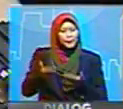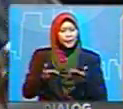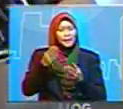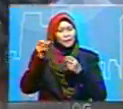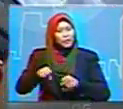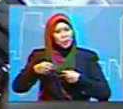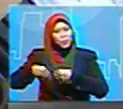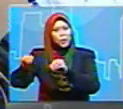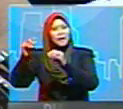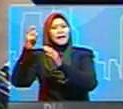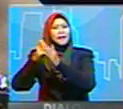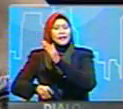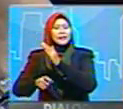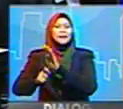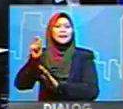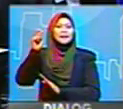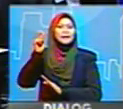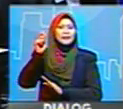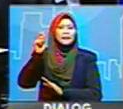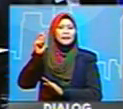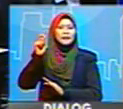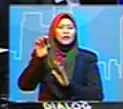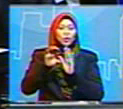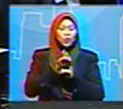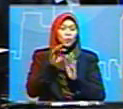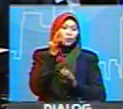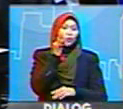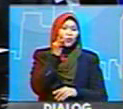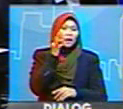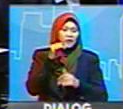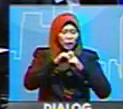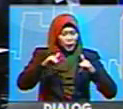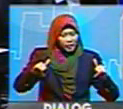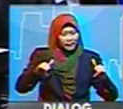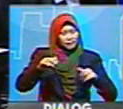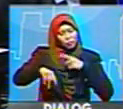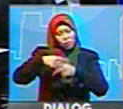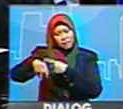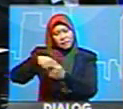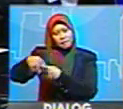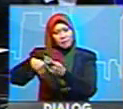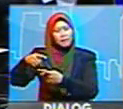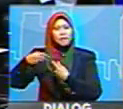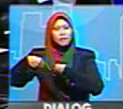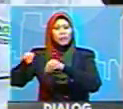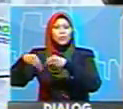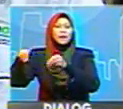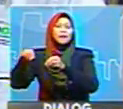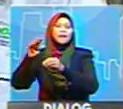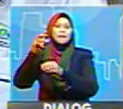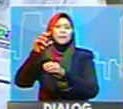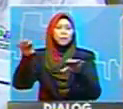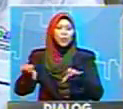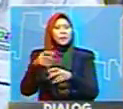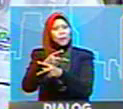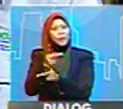tinggi kerana kita akan jual buah yang diproses tadi untuk jadi perkara-perkara lain Dan kita boleh jual dengan harga yang tinggi jadi saya